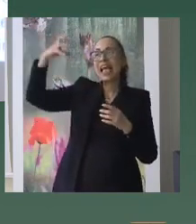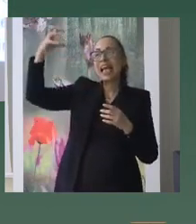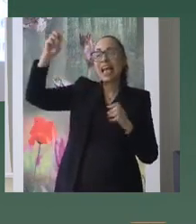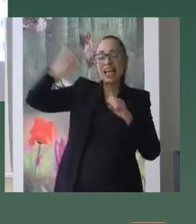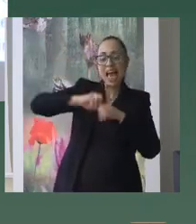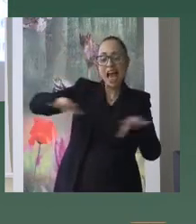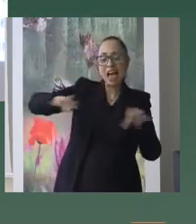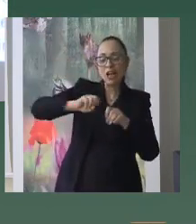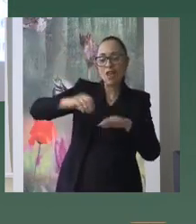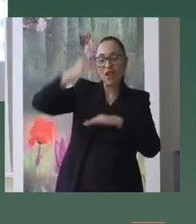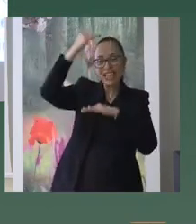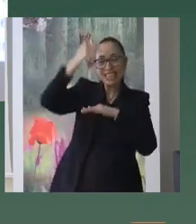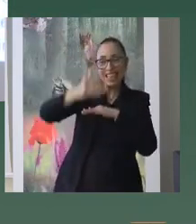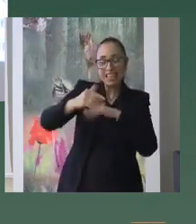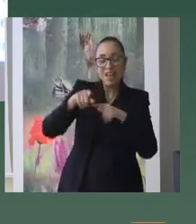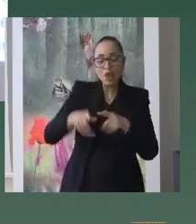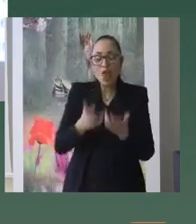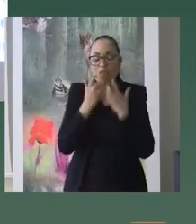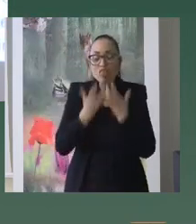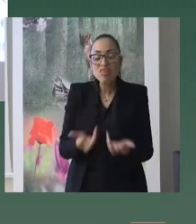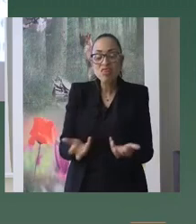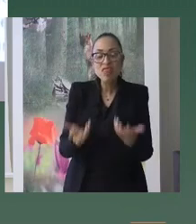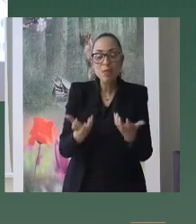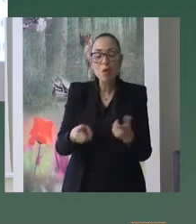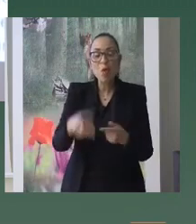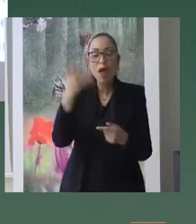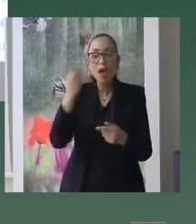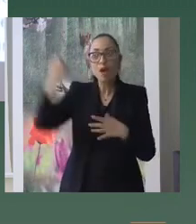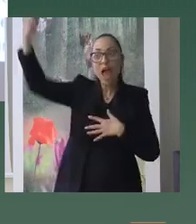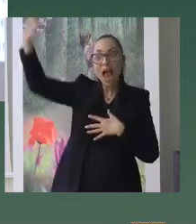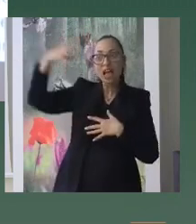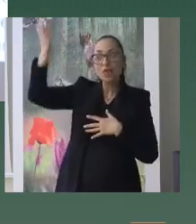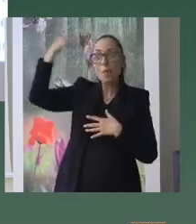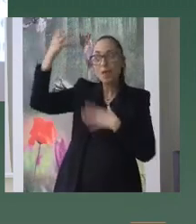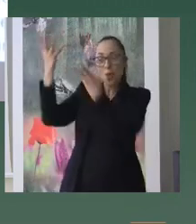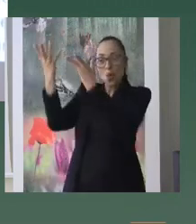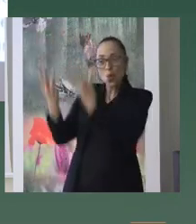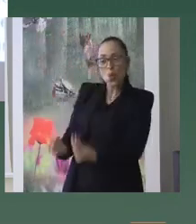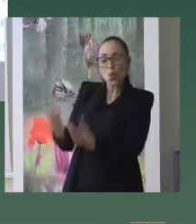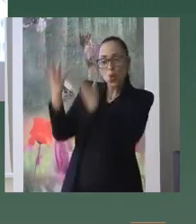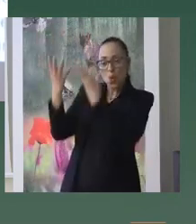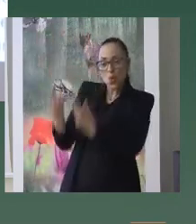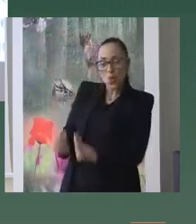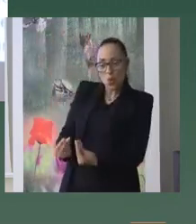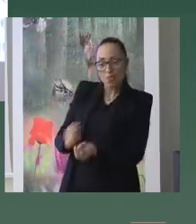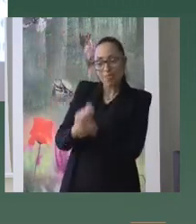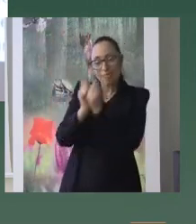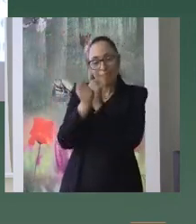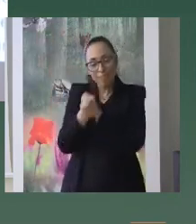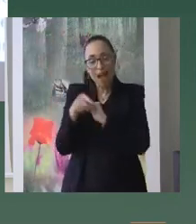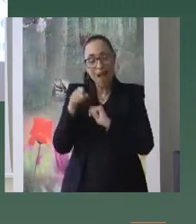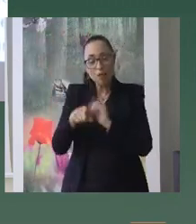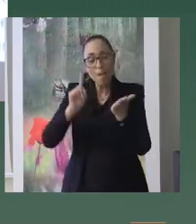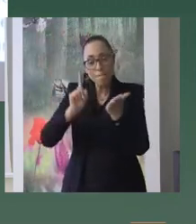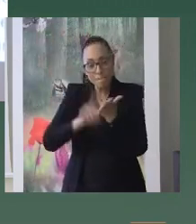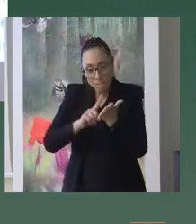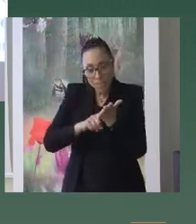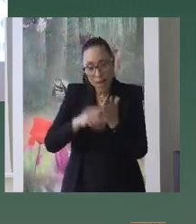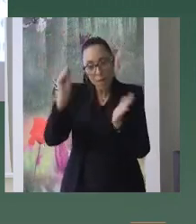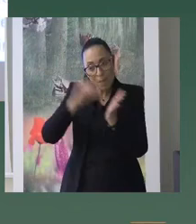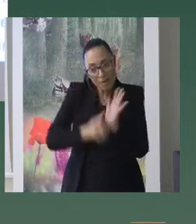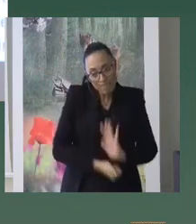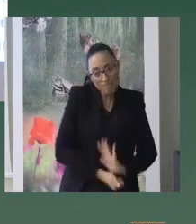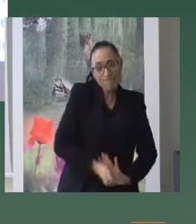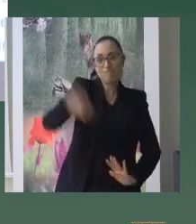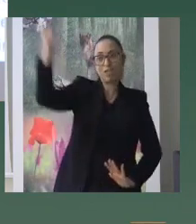ώστε να ασχοληθούμε με τη σκίαση. Είναι η θερμότητα που έχουν, η ακτινοβολία που έχουν απορροφήσει που έχει μεταφερθεί σε θερμότητα, την οποία πρέπει να τη στείλουν πάλι